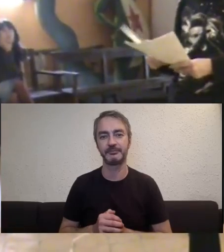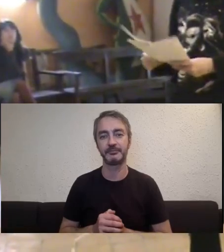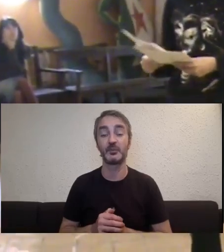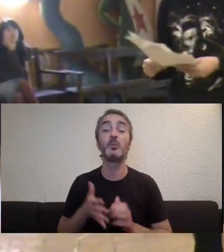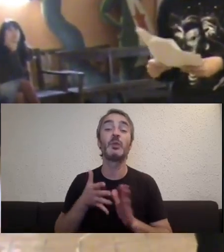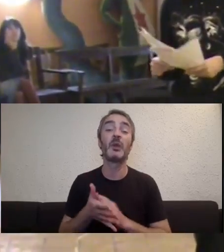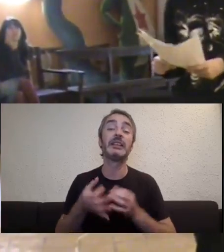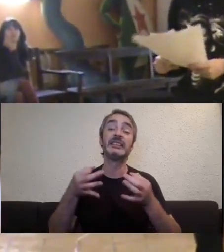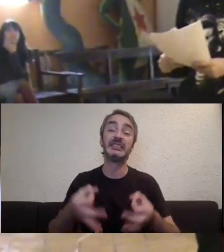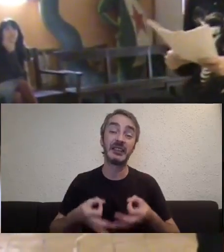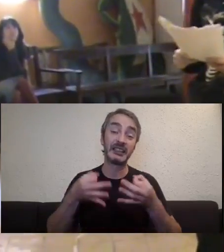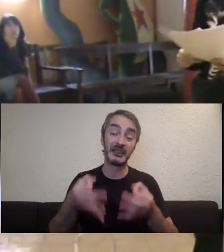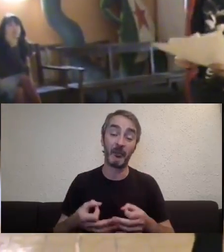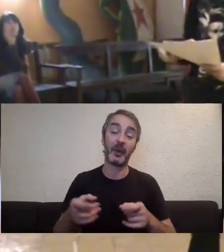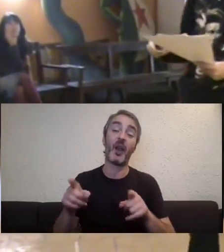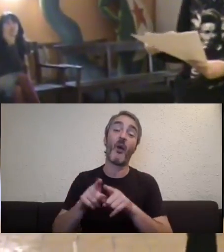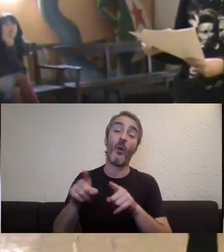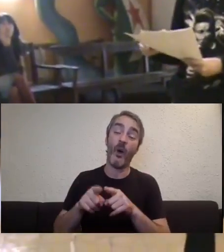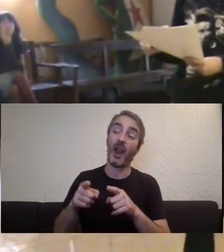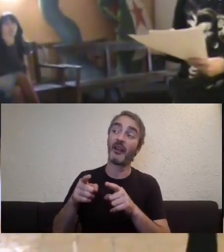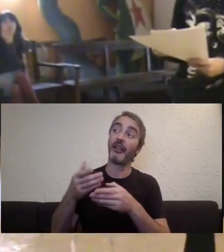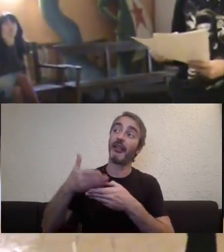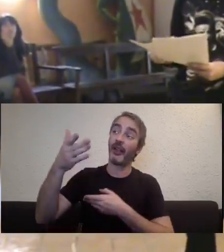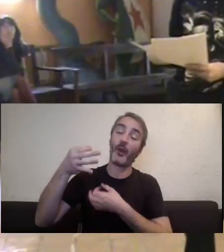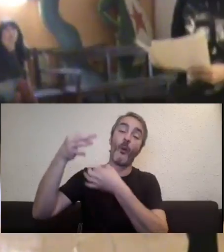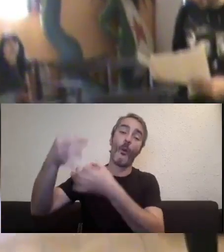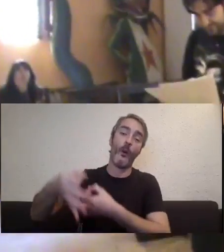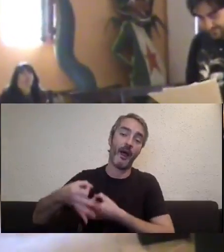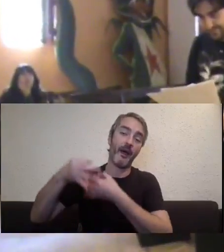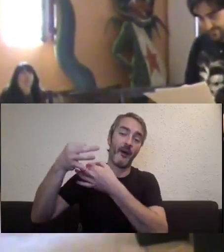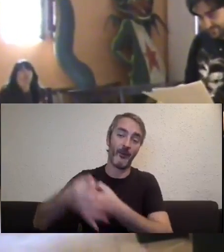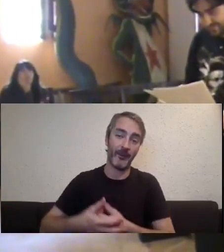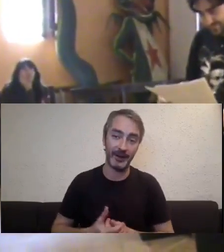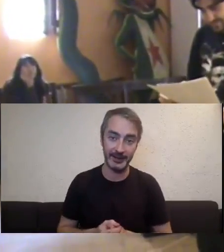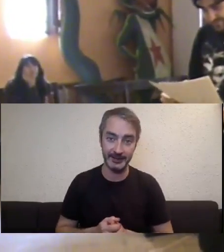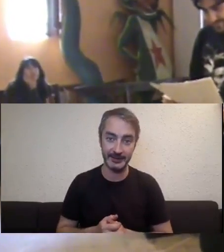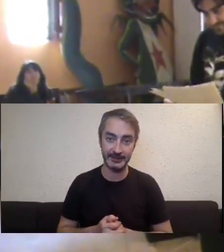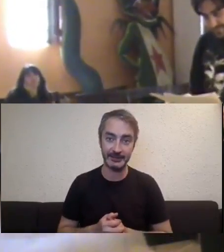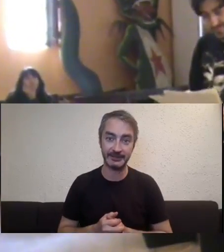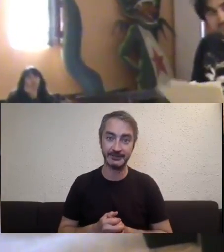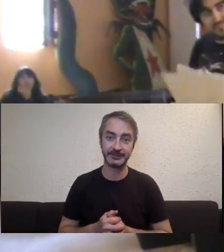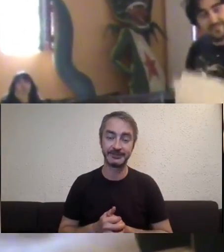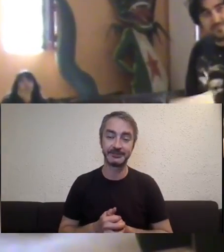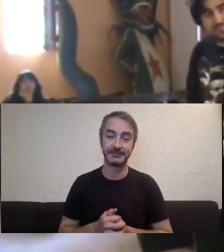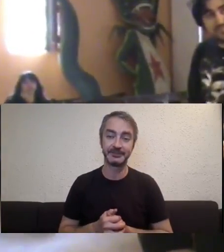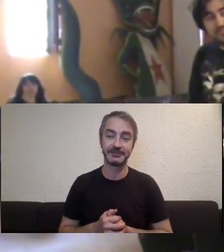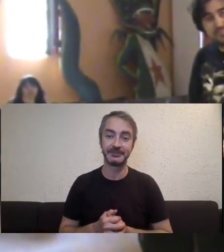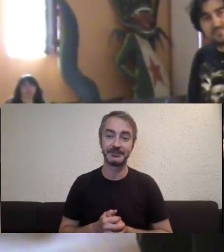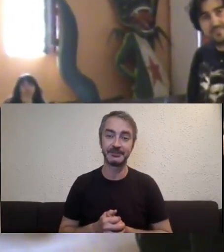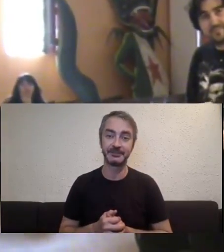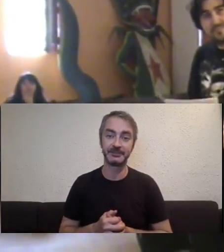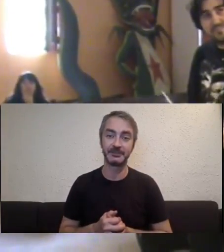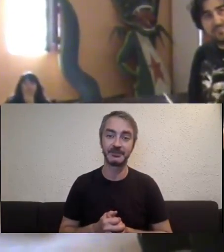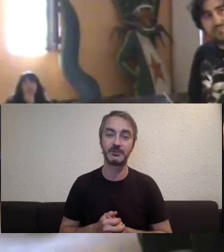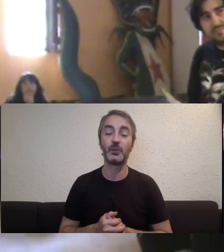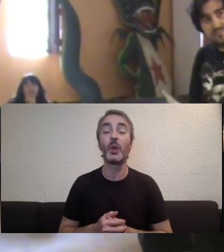No, per part del discurs hegemònic, no? Estem a l'època Valdecasas, estem a l'època, no?, en què hi ha una gran pressió sobre sobretot